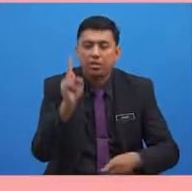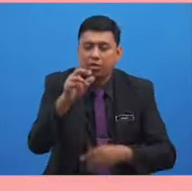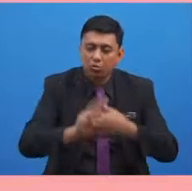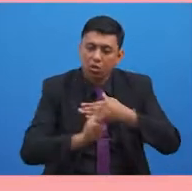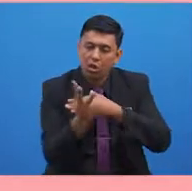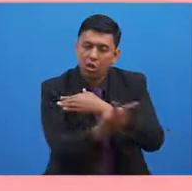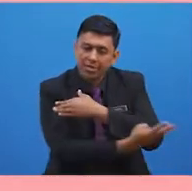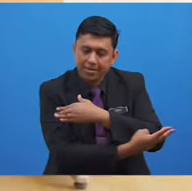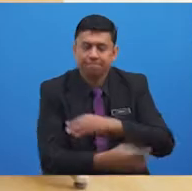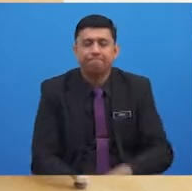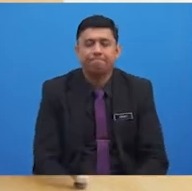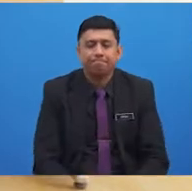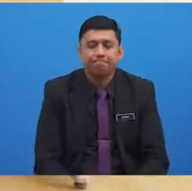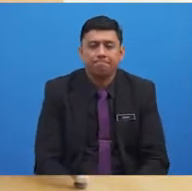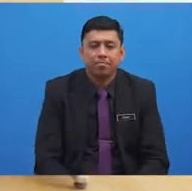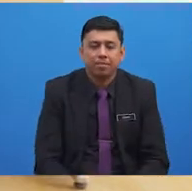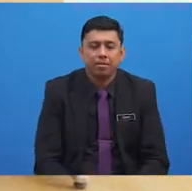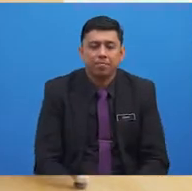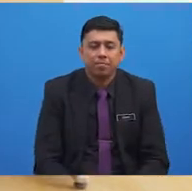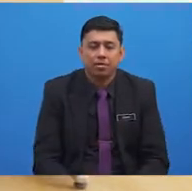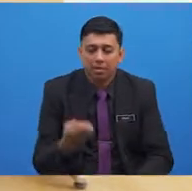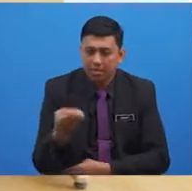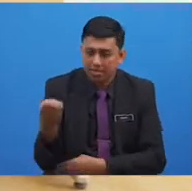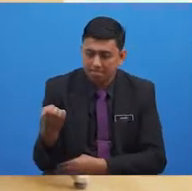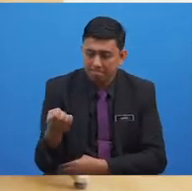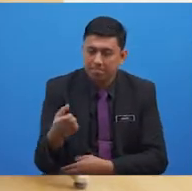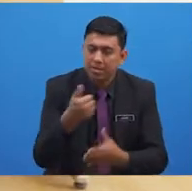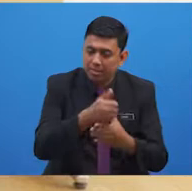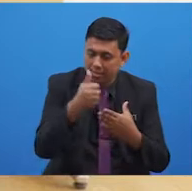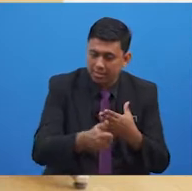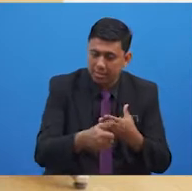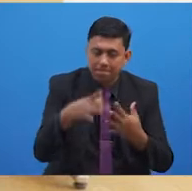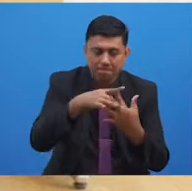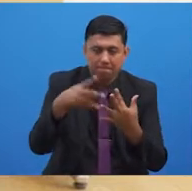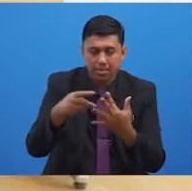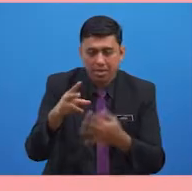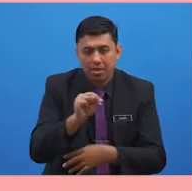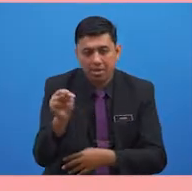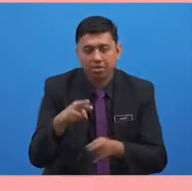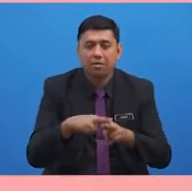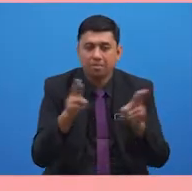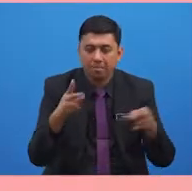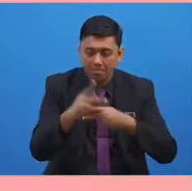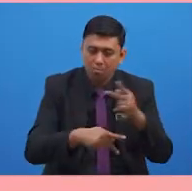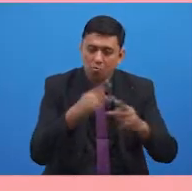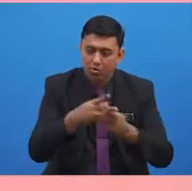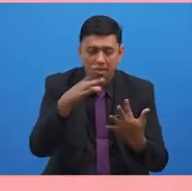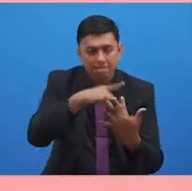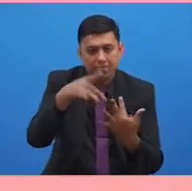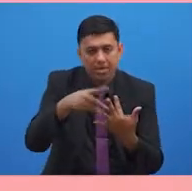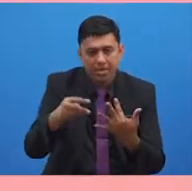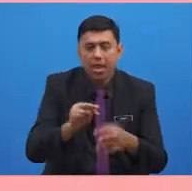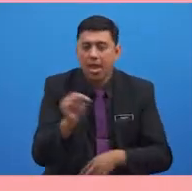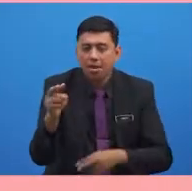terlibat. Para pelajar, elemen terakhir dalam pilihan raya adalah proses pilihan